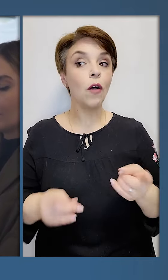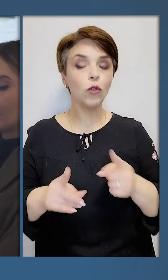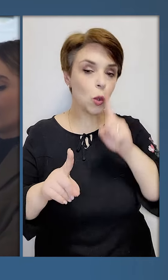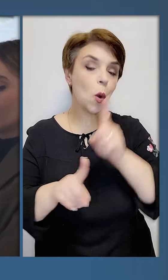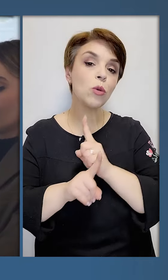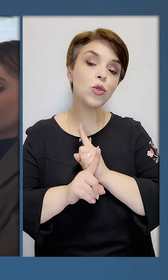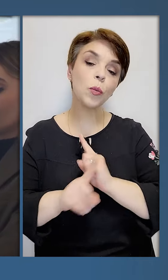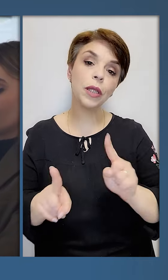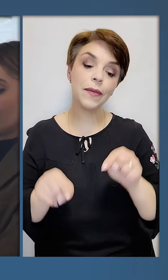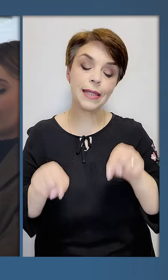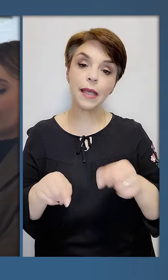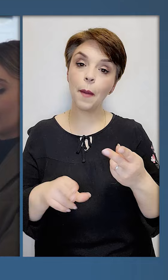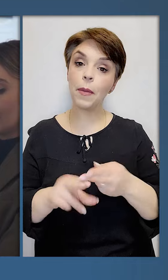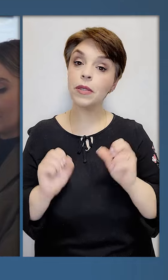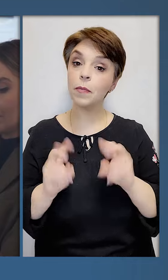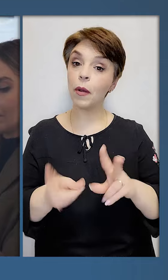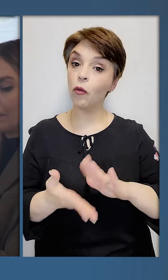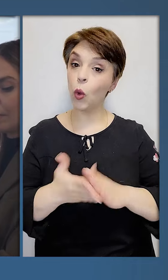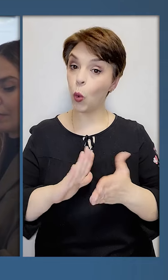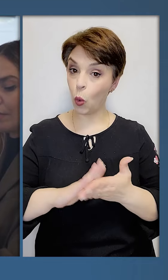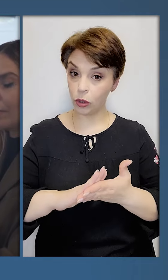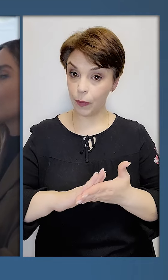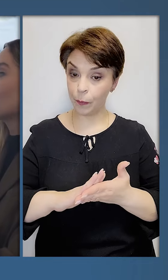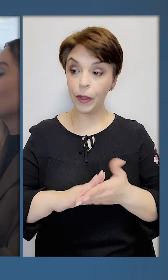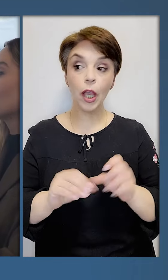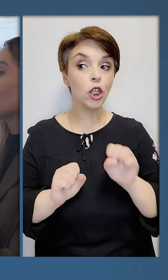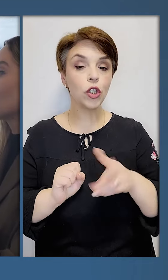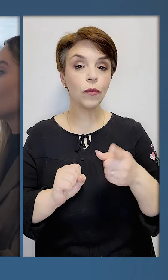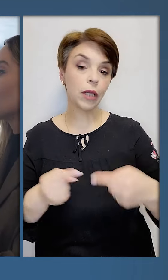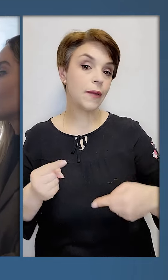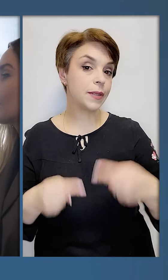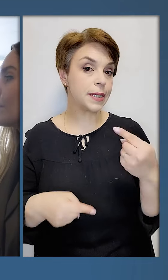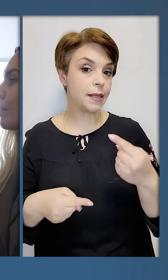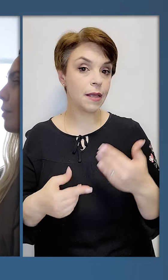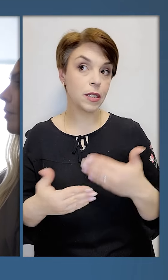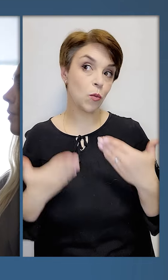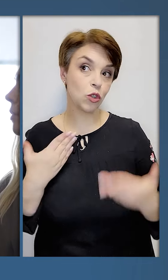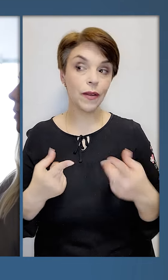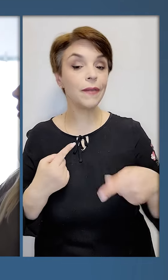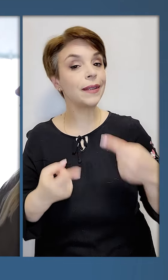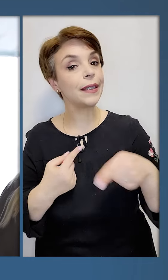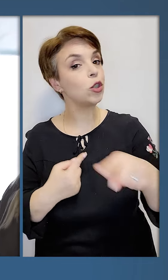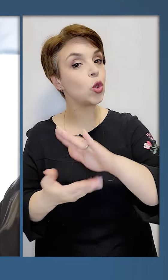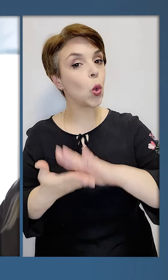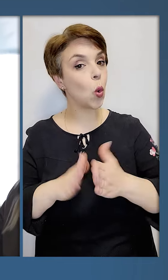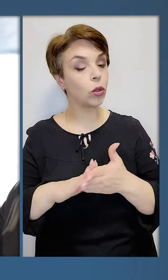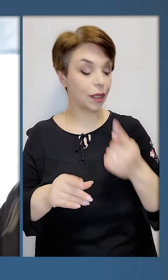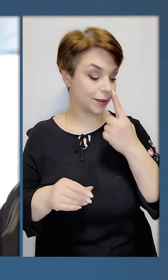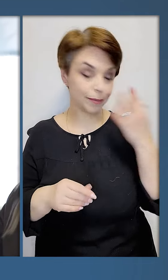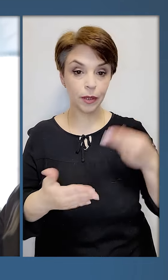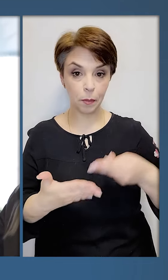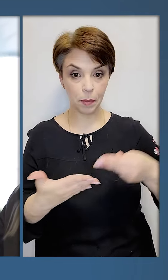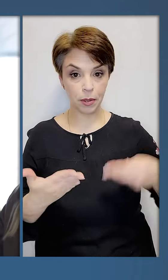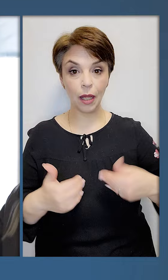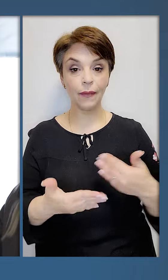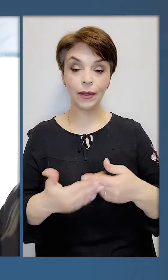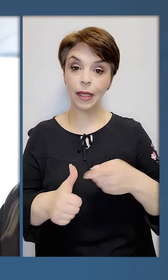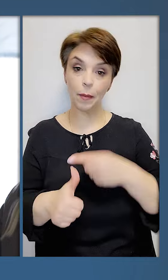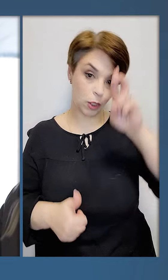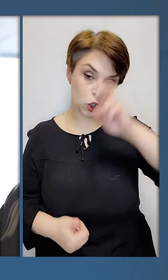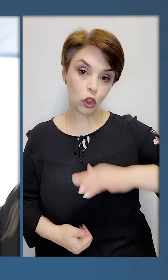чому особливість цієї безпекової угоди і чим вона відрізняється, можливо, від інших угод, які ви підписали від